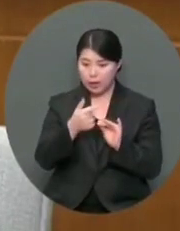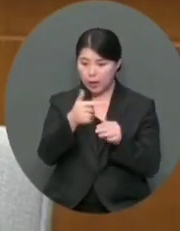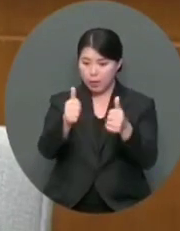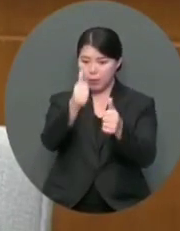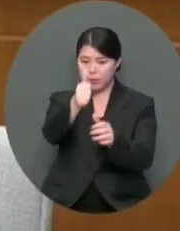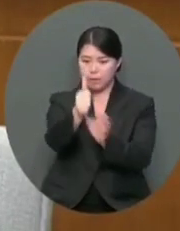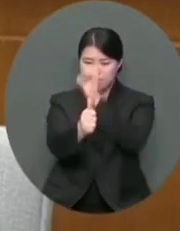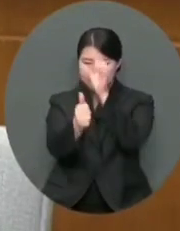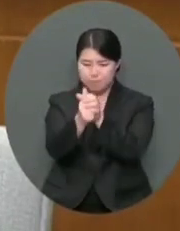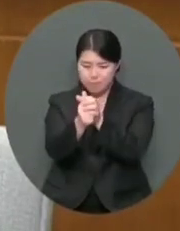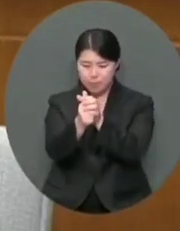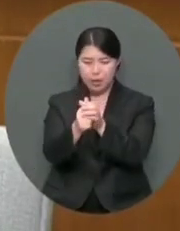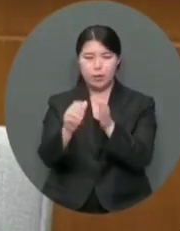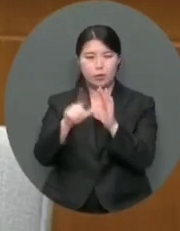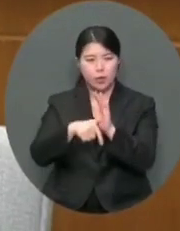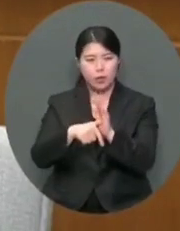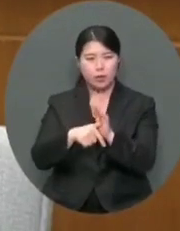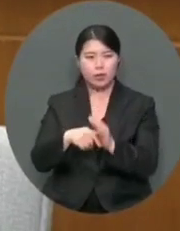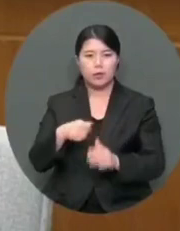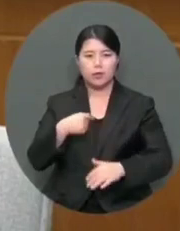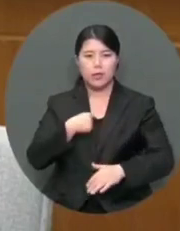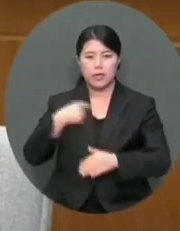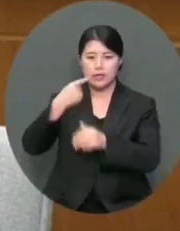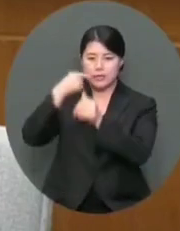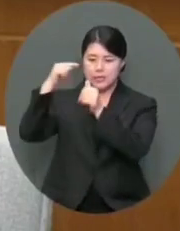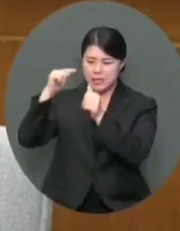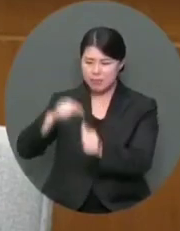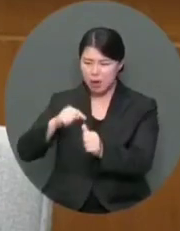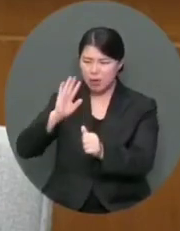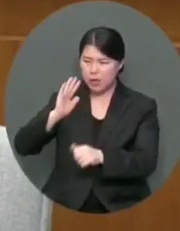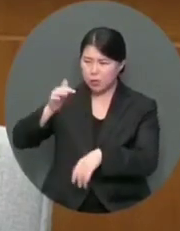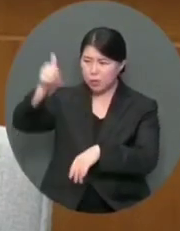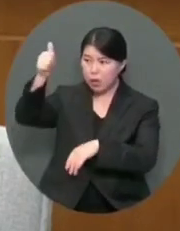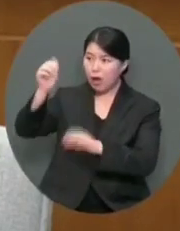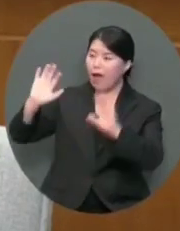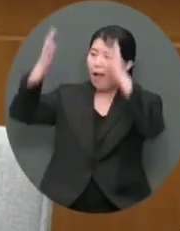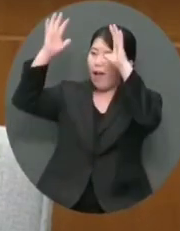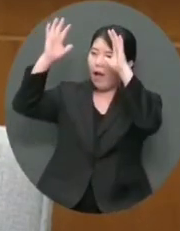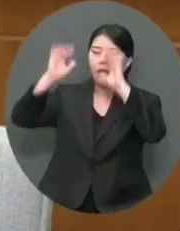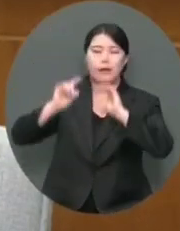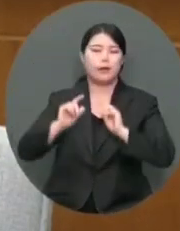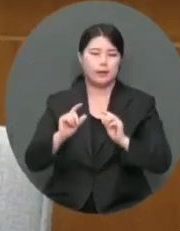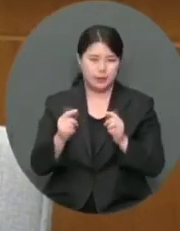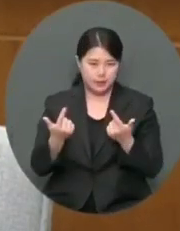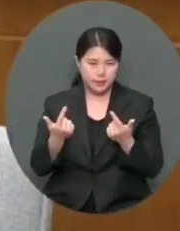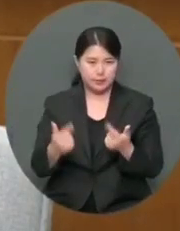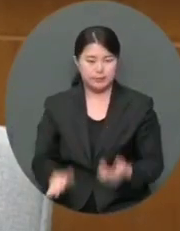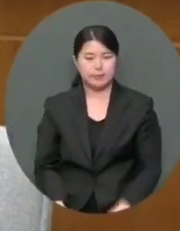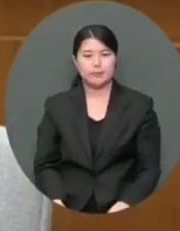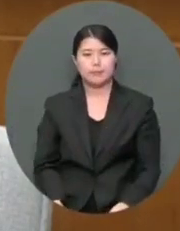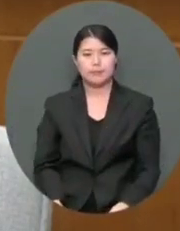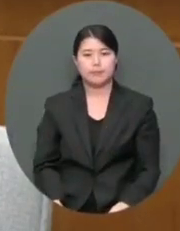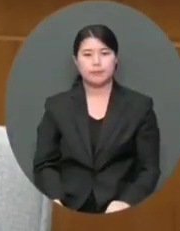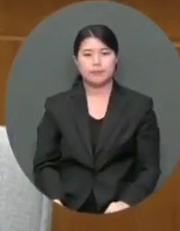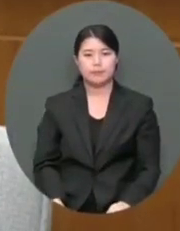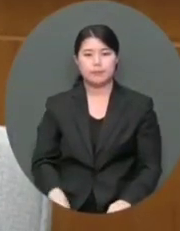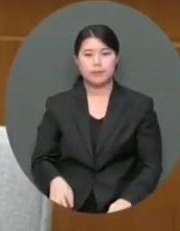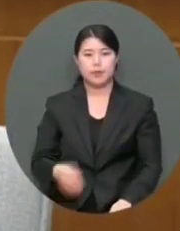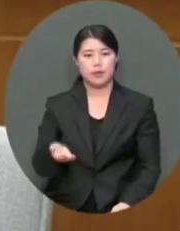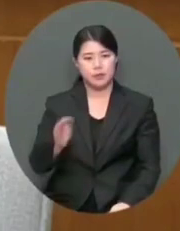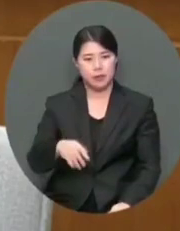저는 저를 지명한 홈팀에 열광하지도 않을 것이고 저를